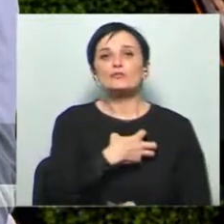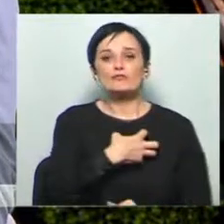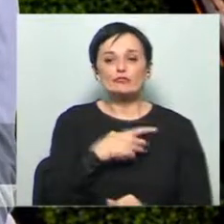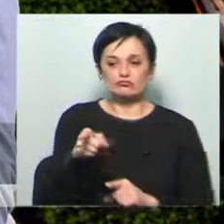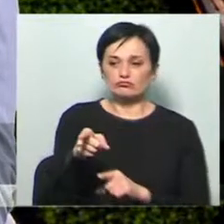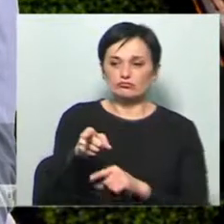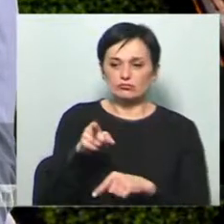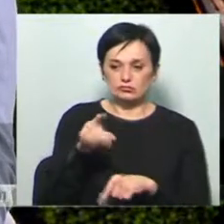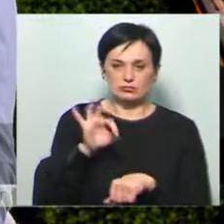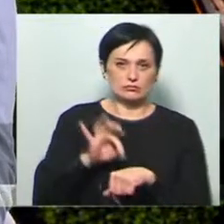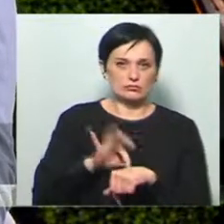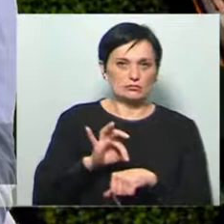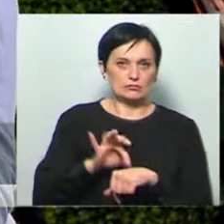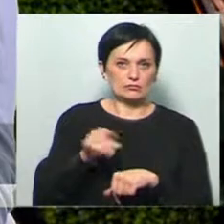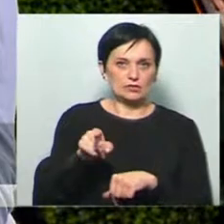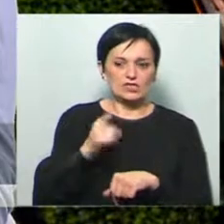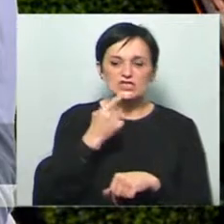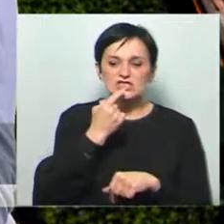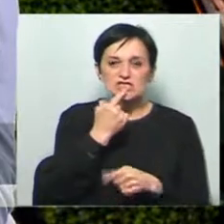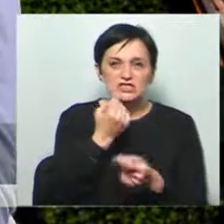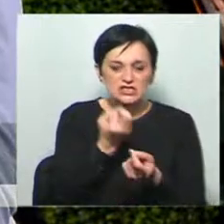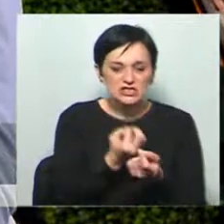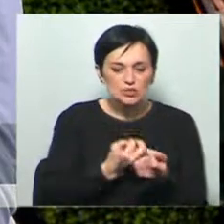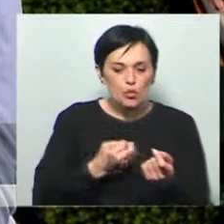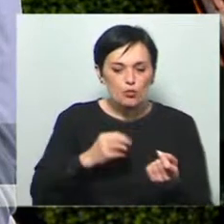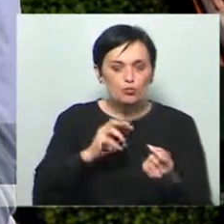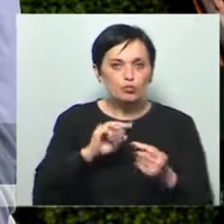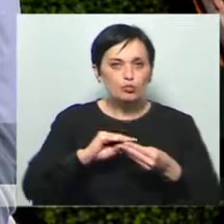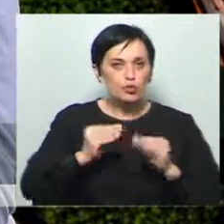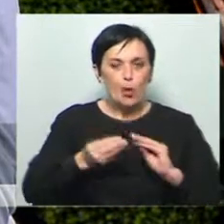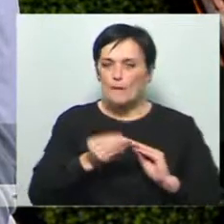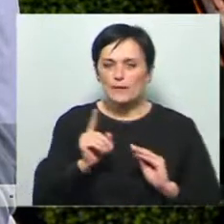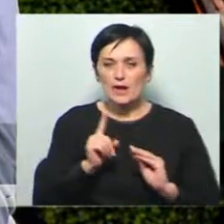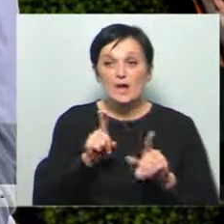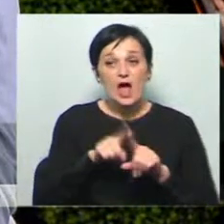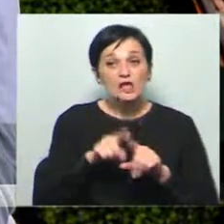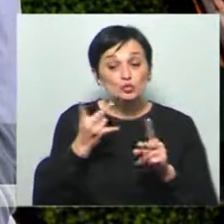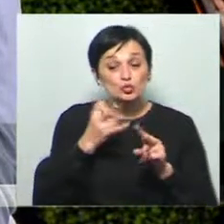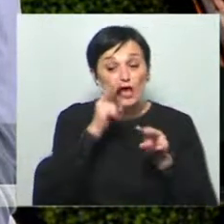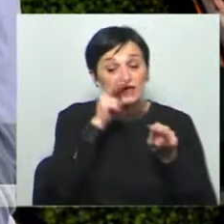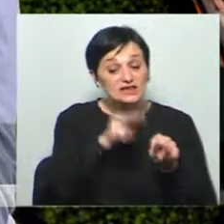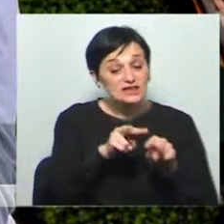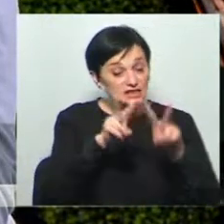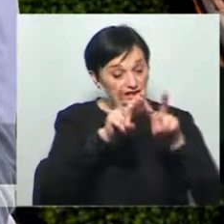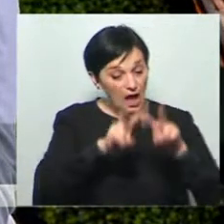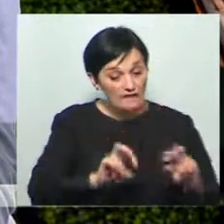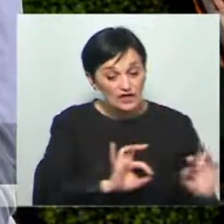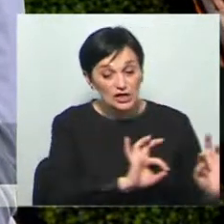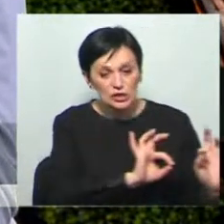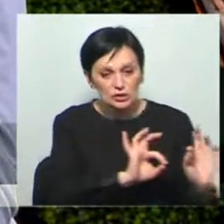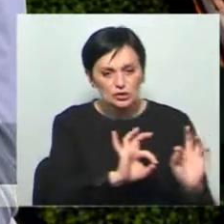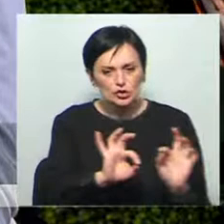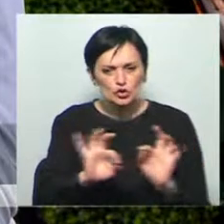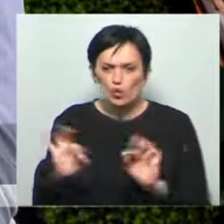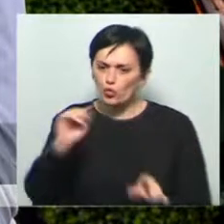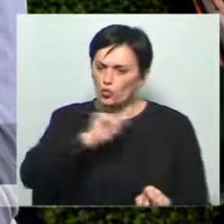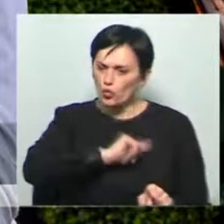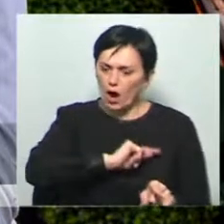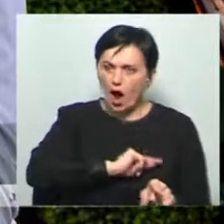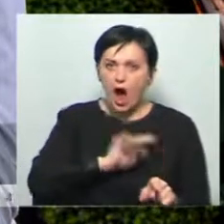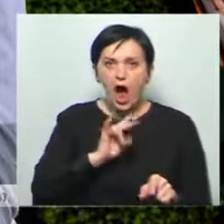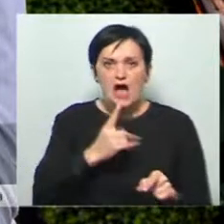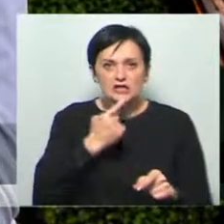მეუთითებს, რომ პაციენტს შეიძლება ჰქონდეს სისხლის შემადგენელი სისტემის პრობლემა. ანუ ამას უნდა მოხდეს დაკვირვება და თუ ის მიიღებს ინტენსიურ ხასიათს, ან ამას